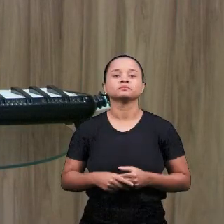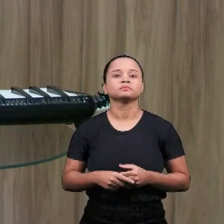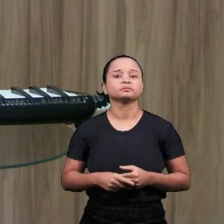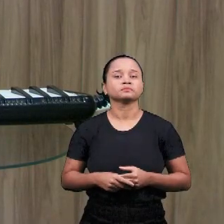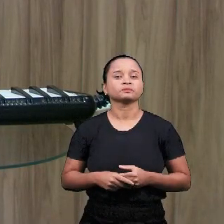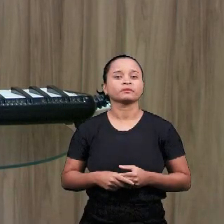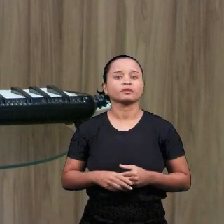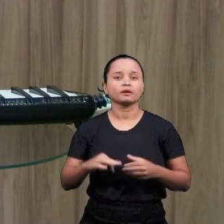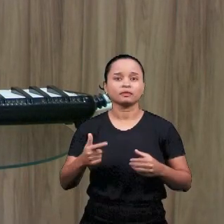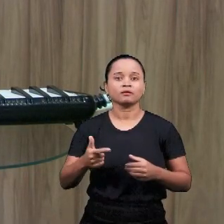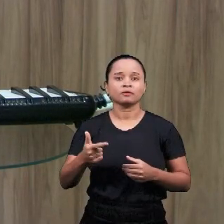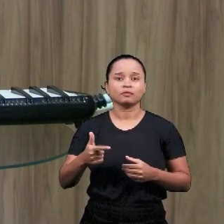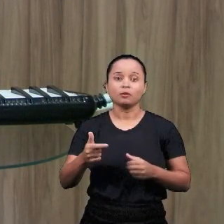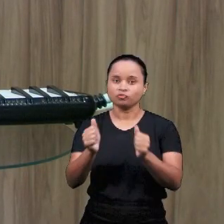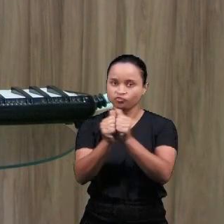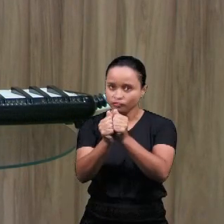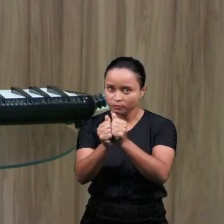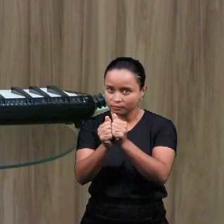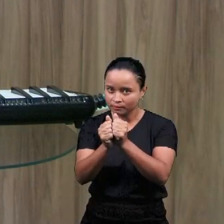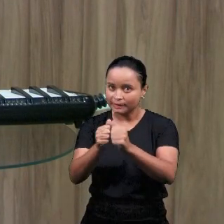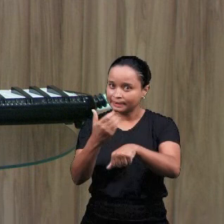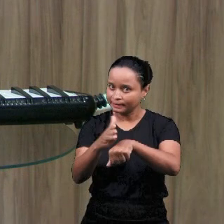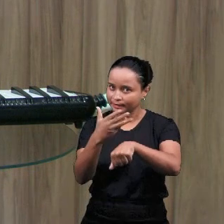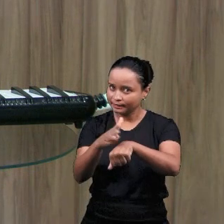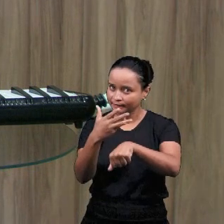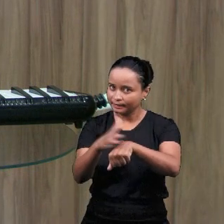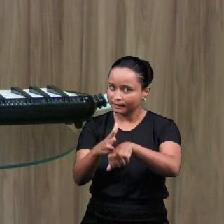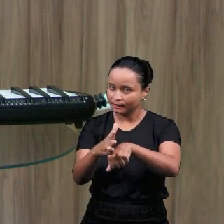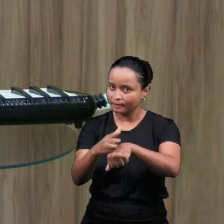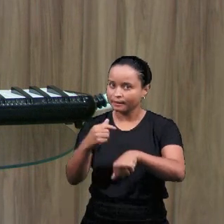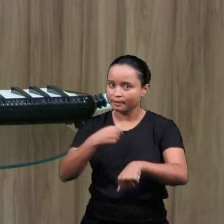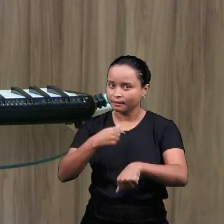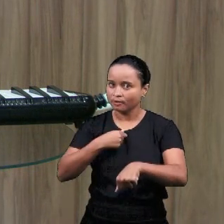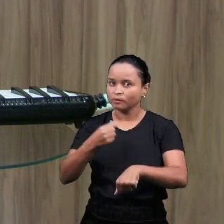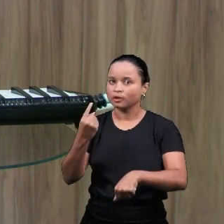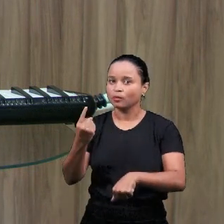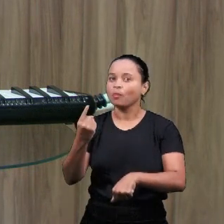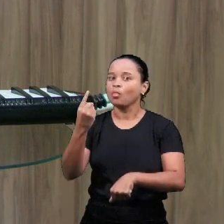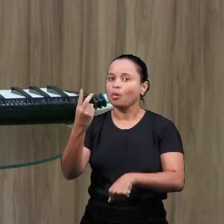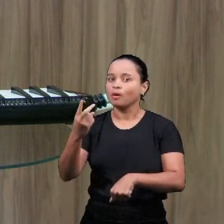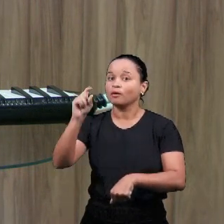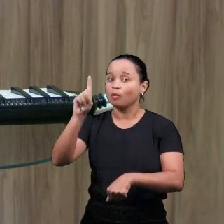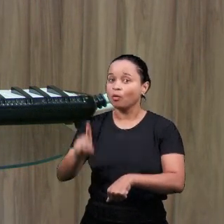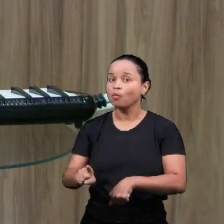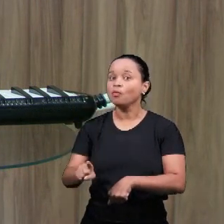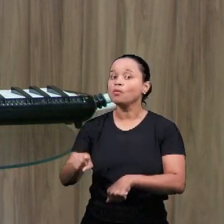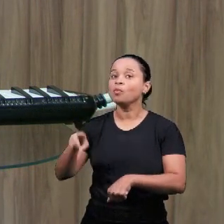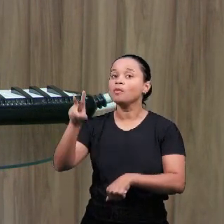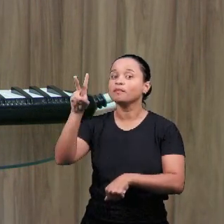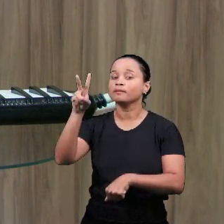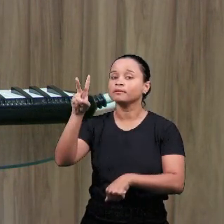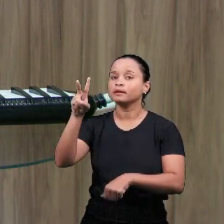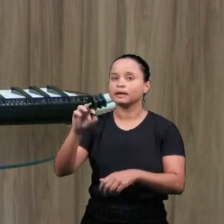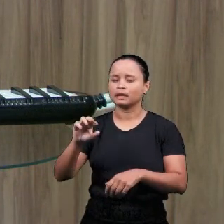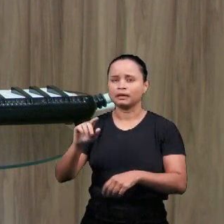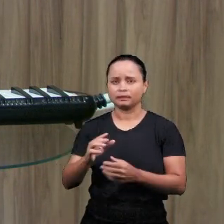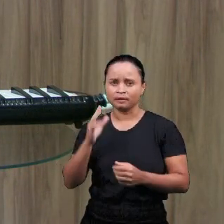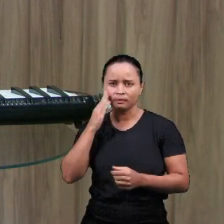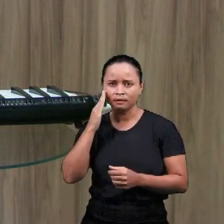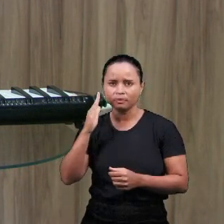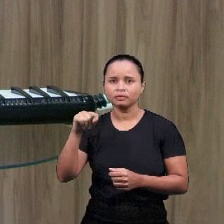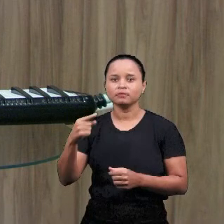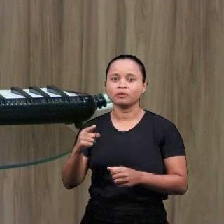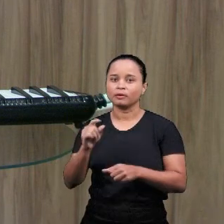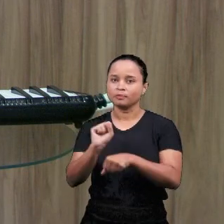Nous allons jouer encore avec moi. Je vais compter 2 temps. Et après, on va jouer